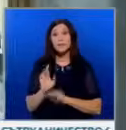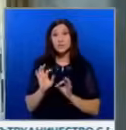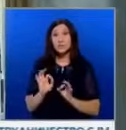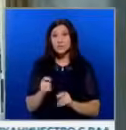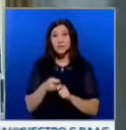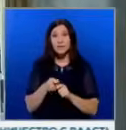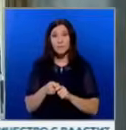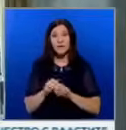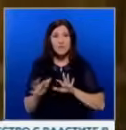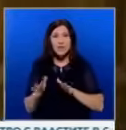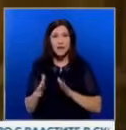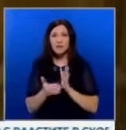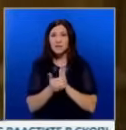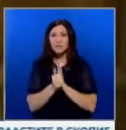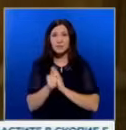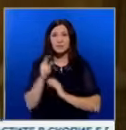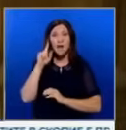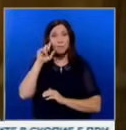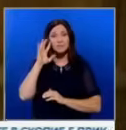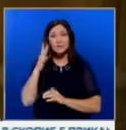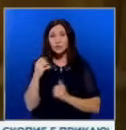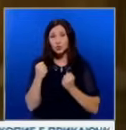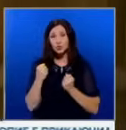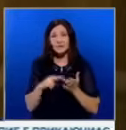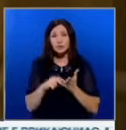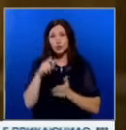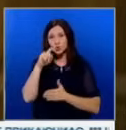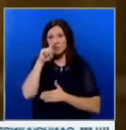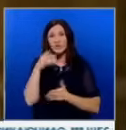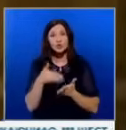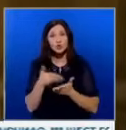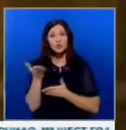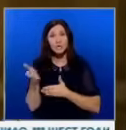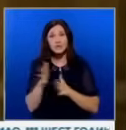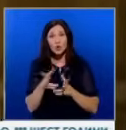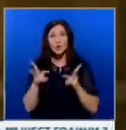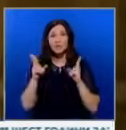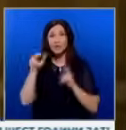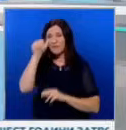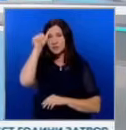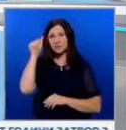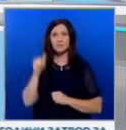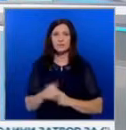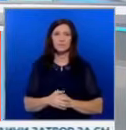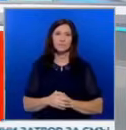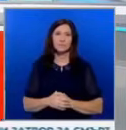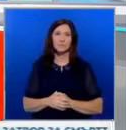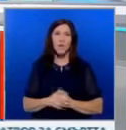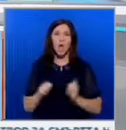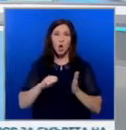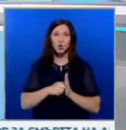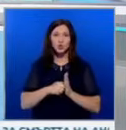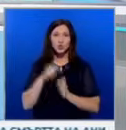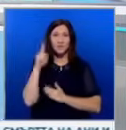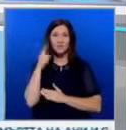да се направи някаква експертиза. Психическото здраве е изключително важно, защото тези хора решават съдби. Ключов